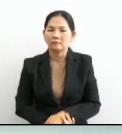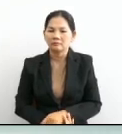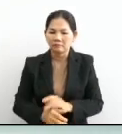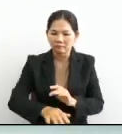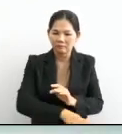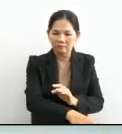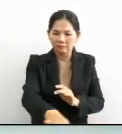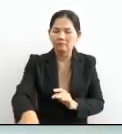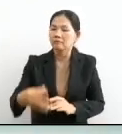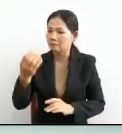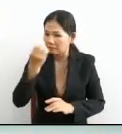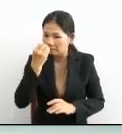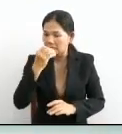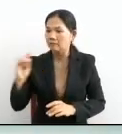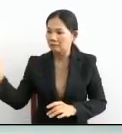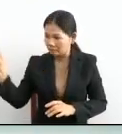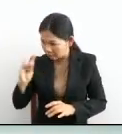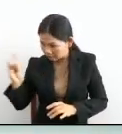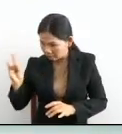chồng nấy sát